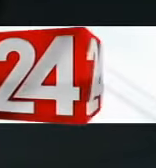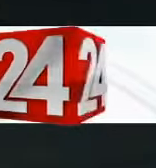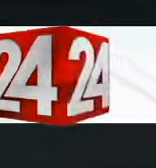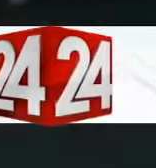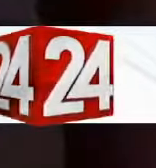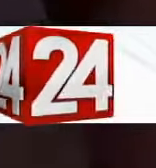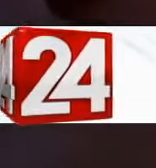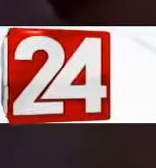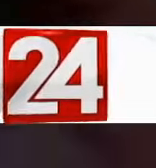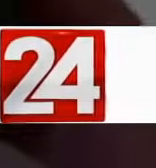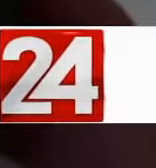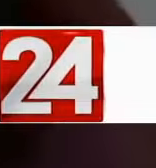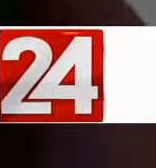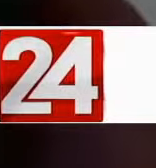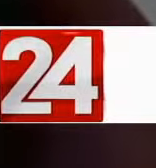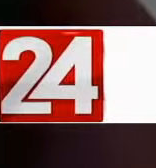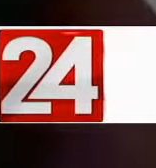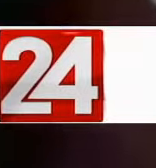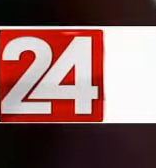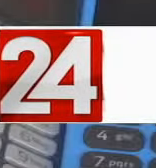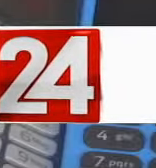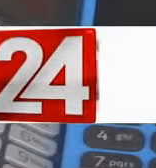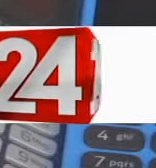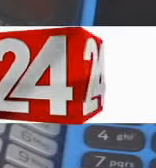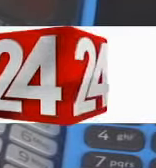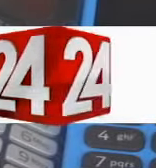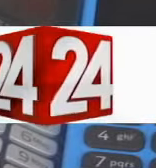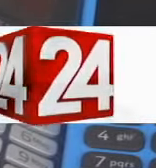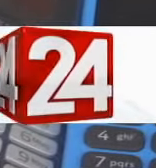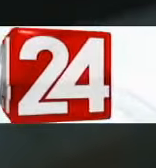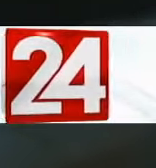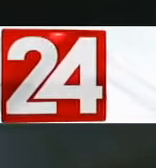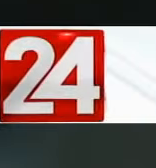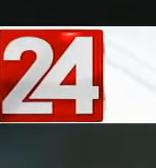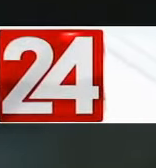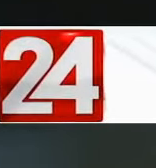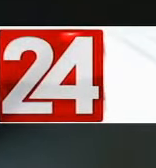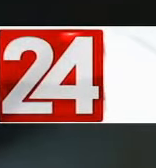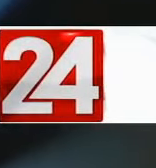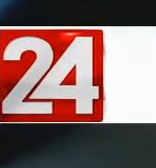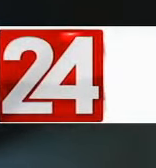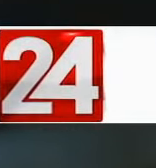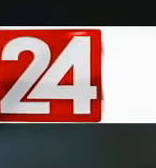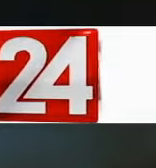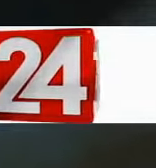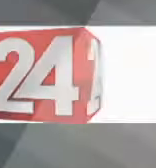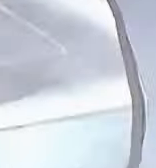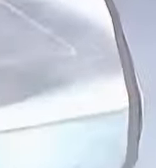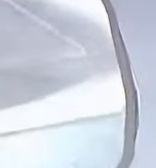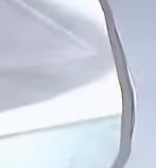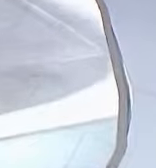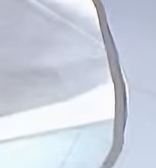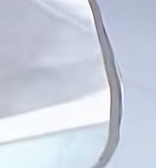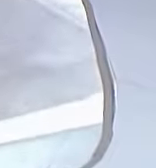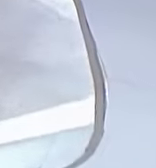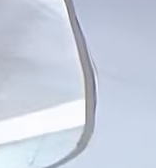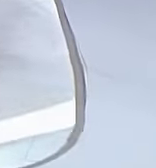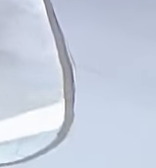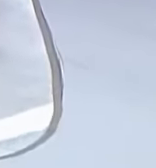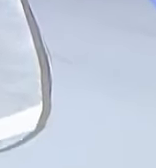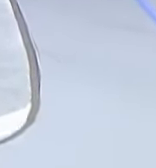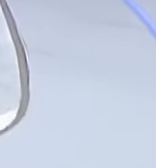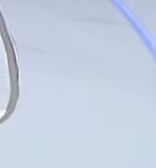ba napupunta ang mga lumang cellphone at gadget? Kuya Kim, ano na? Dito lang yan sa 24